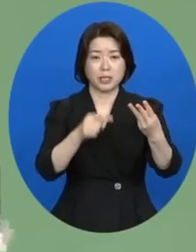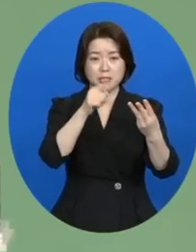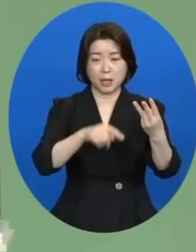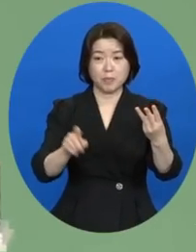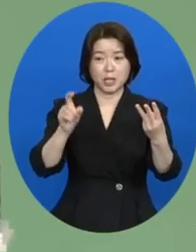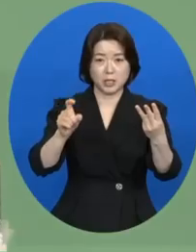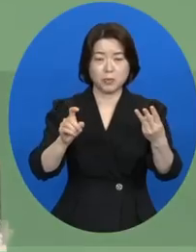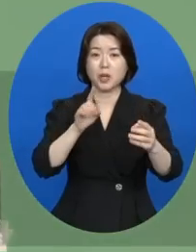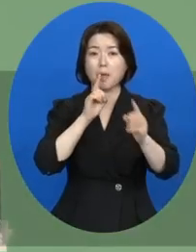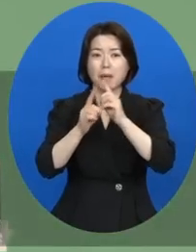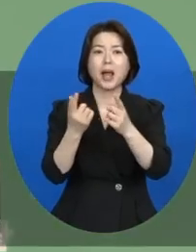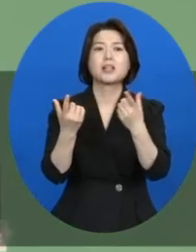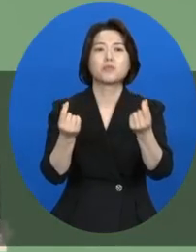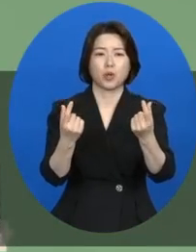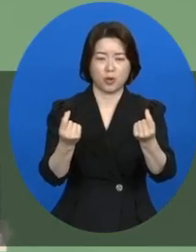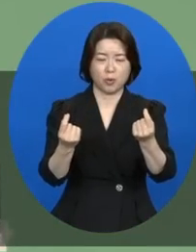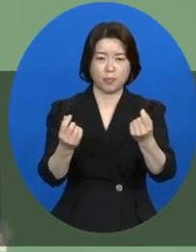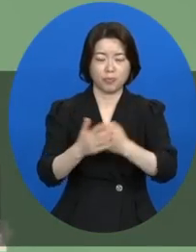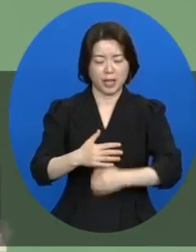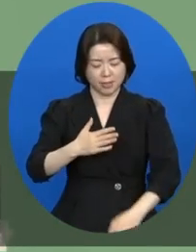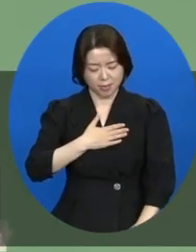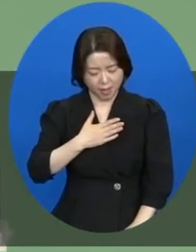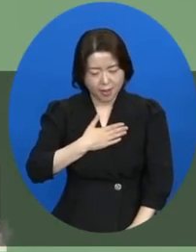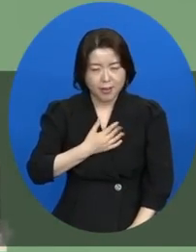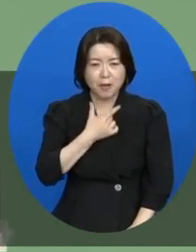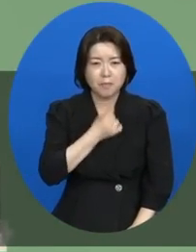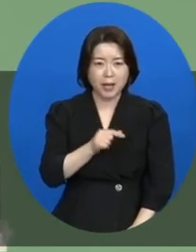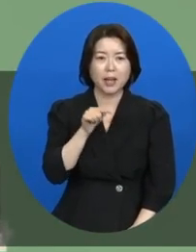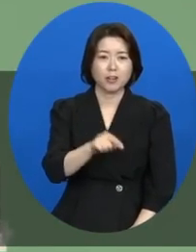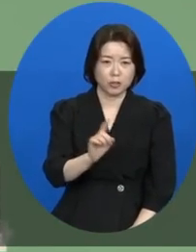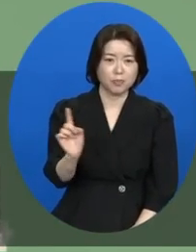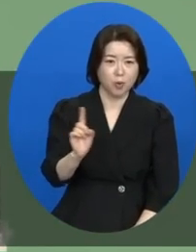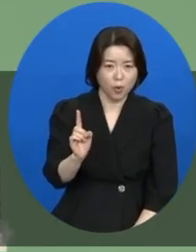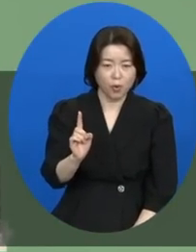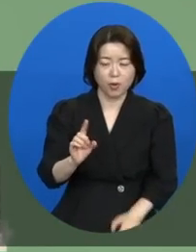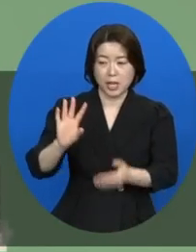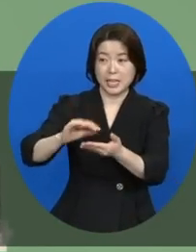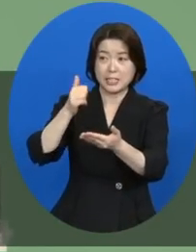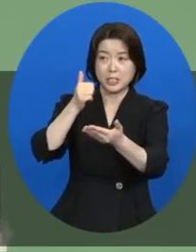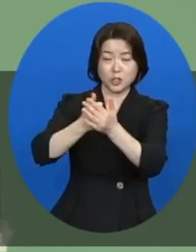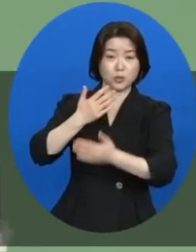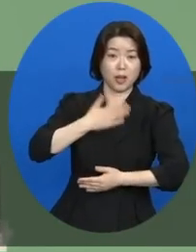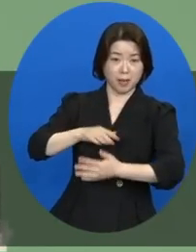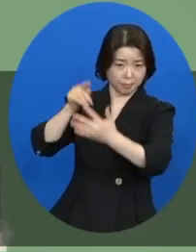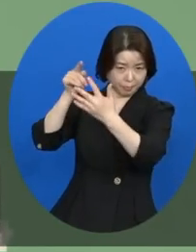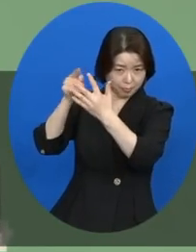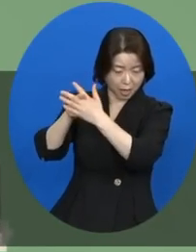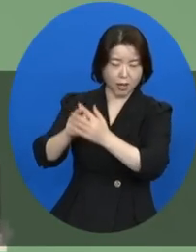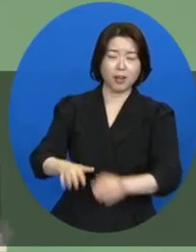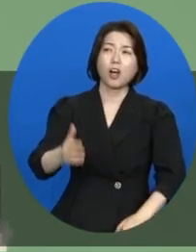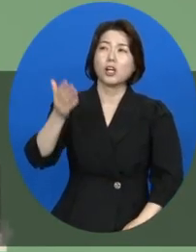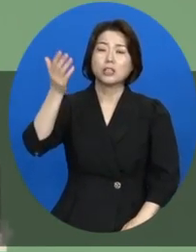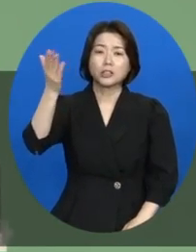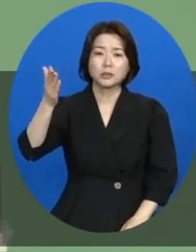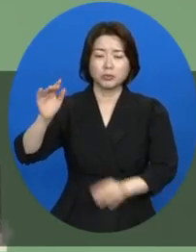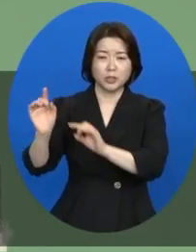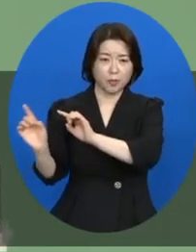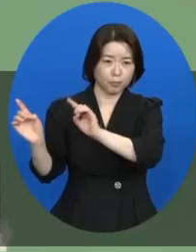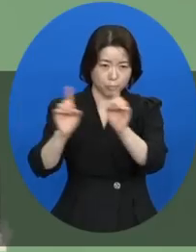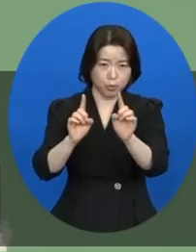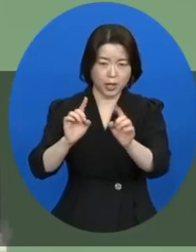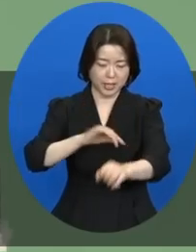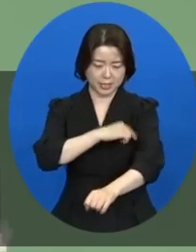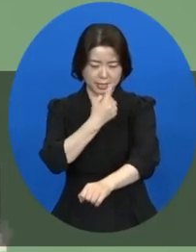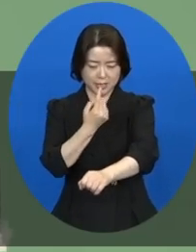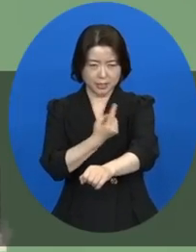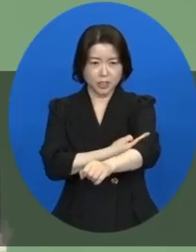10절의 말씀처럼 내가 바라는 것은 그리스도를 알고 그분의